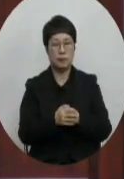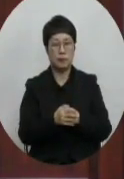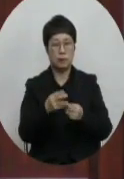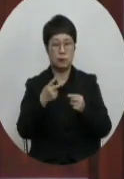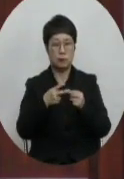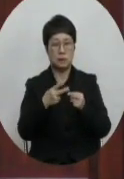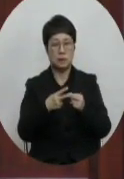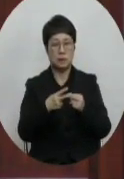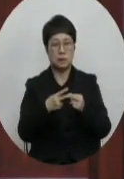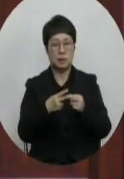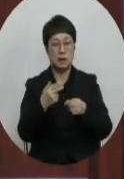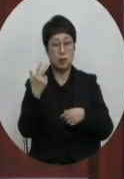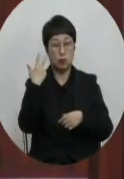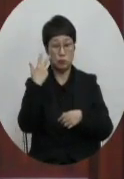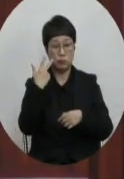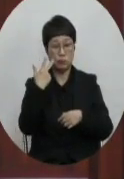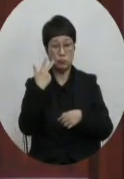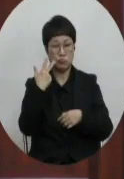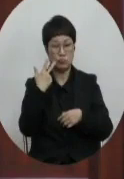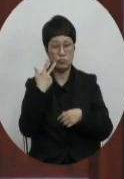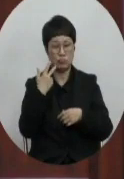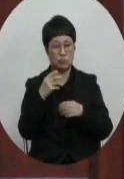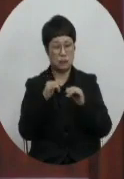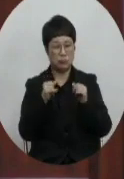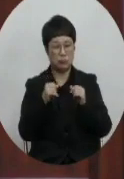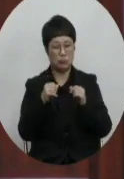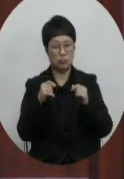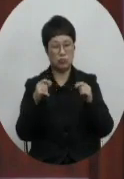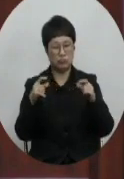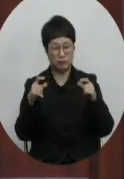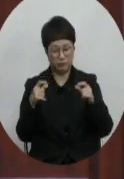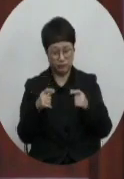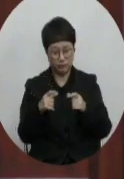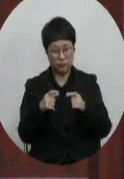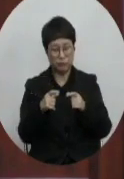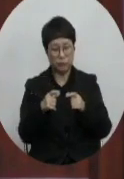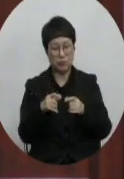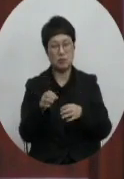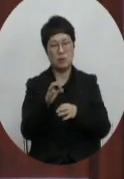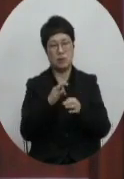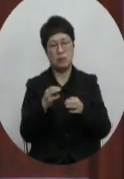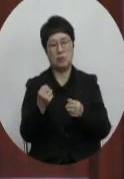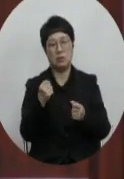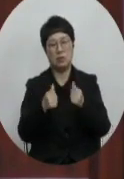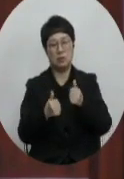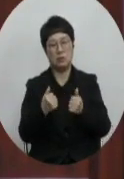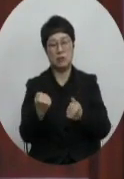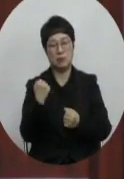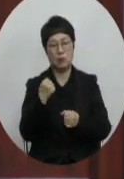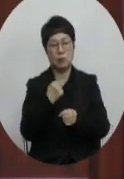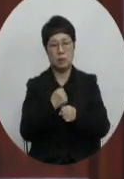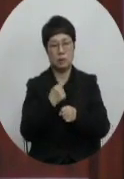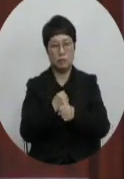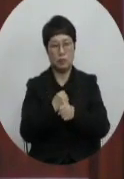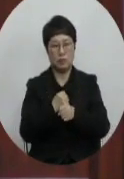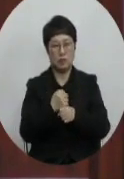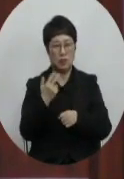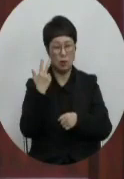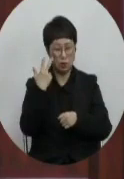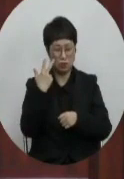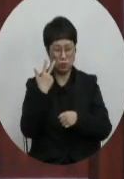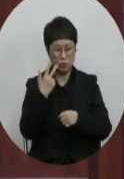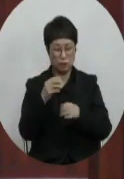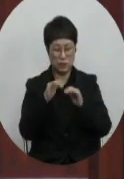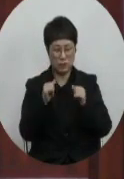둘째, 여주는 낮은 인구 밀도를 경쟁력으로 삼아야 합니다. 여주의 인구가 적다고 한숨 쉬며